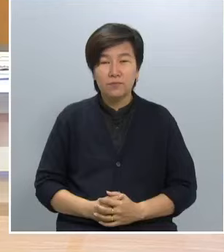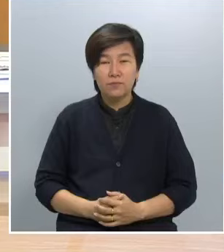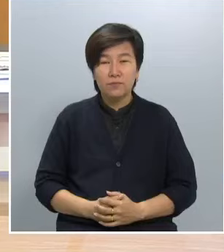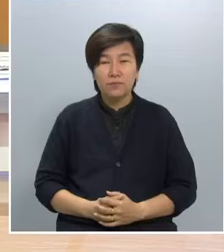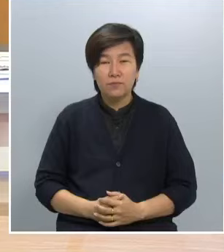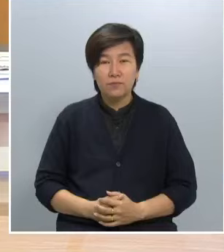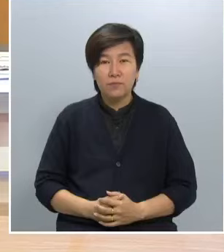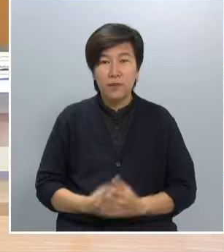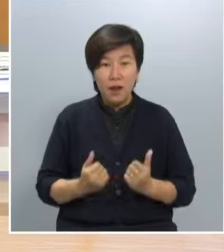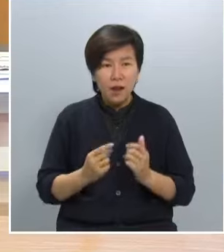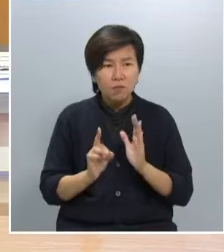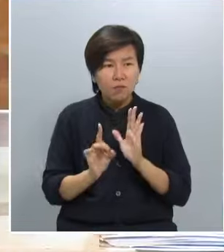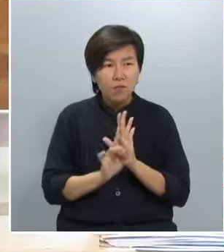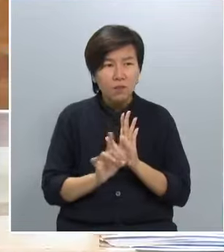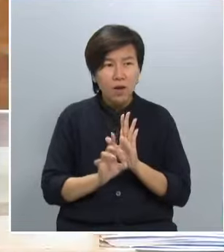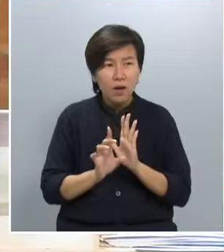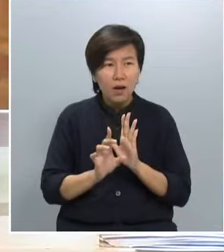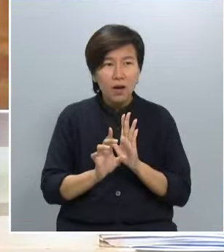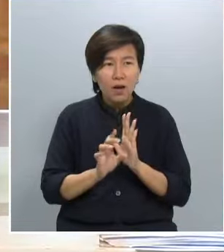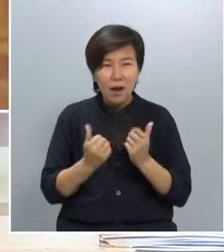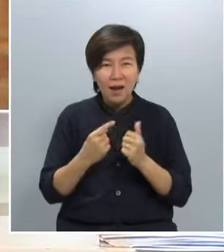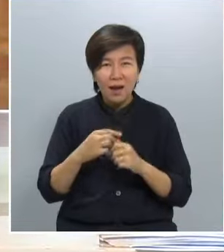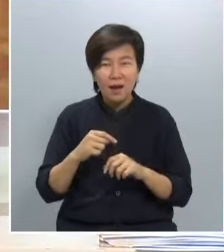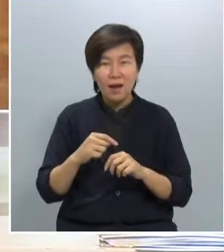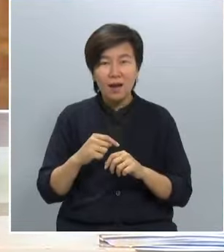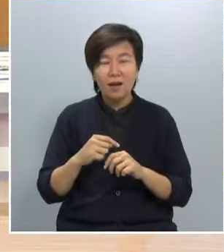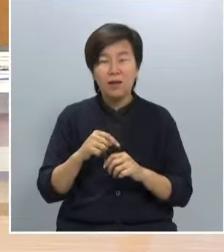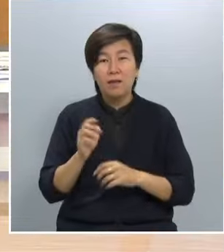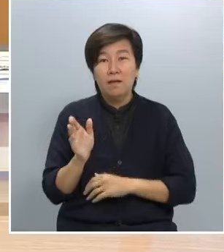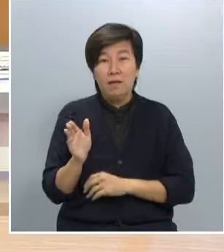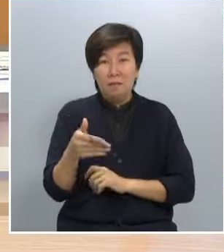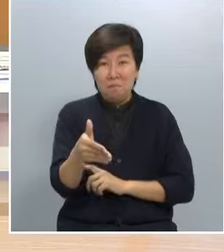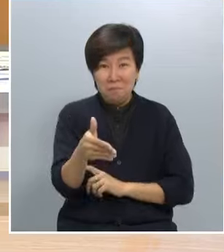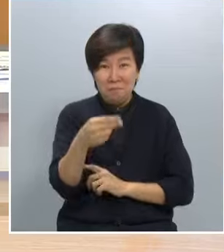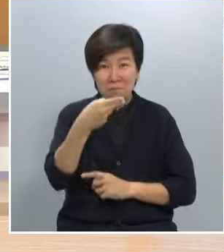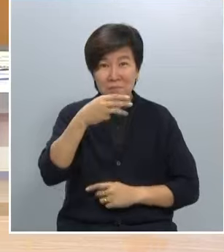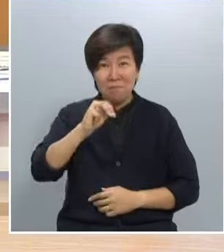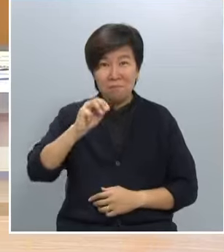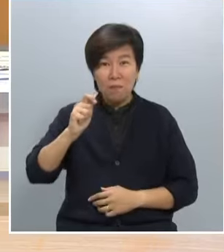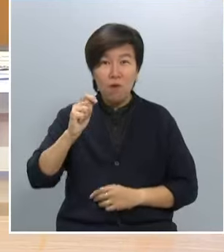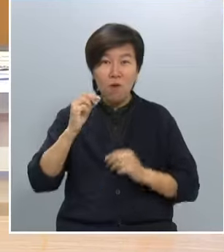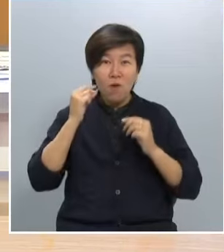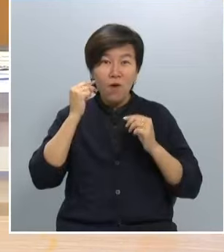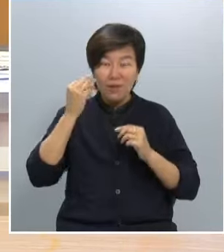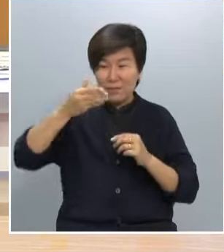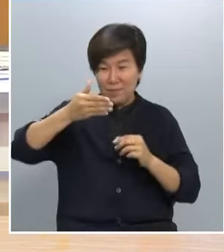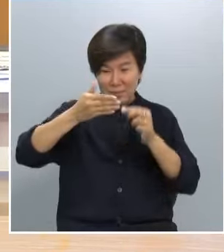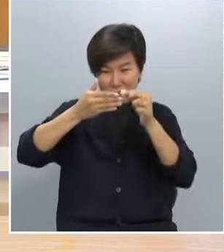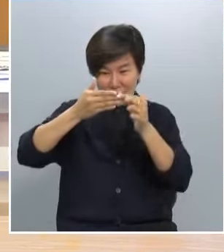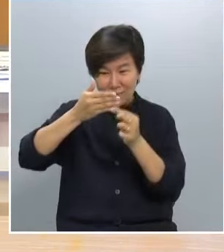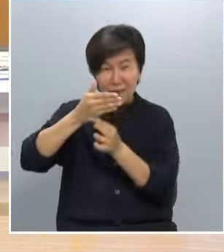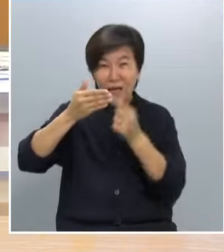ผมจะปิดท้ายสักเรื่องนึงท่านผู้ชมประหมอคังดำถือว่ามีความคืบหน้าถึงแม้ว่าจะเลย 7วันแล้ว